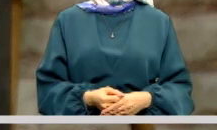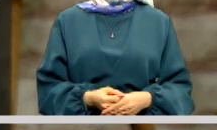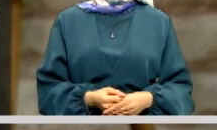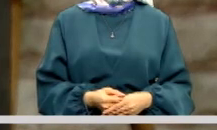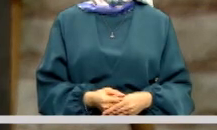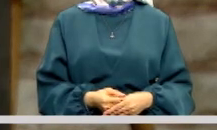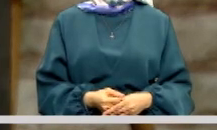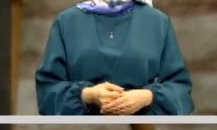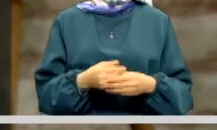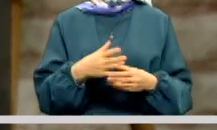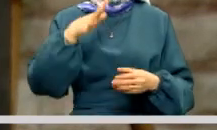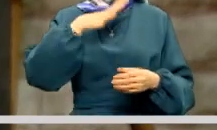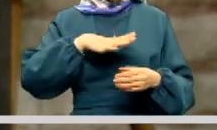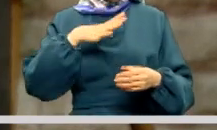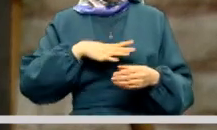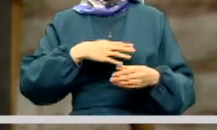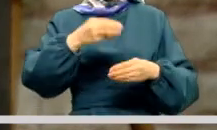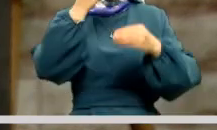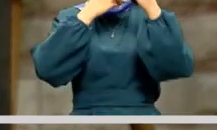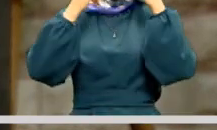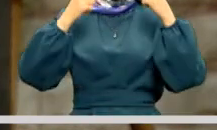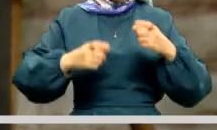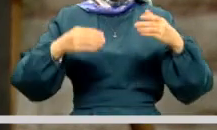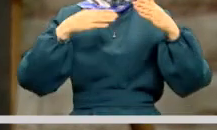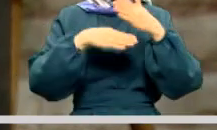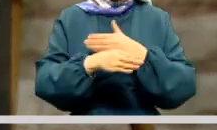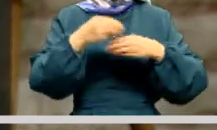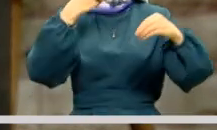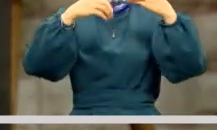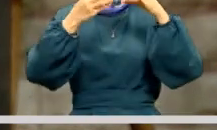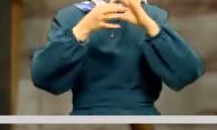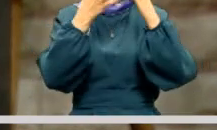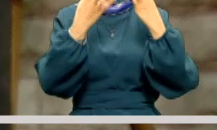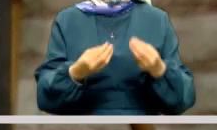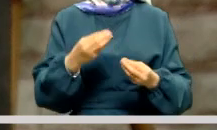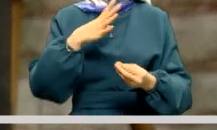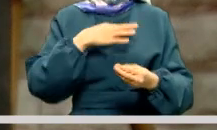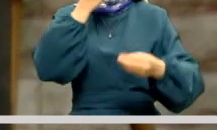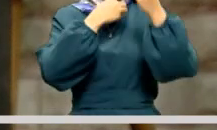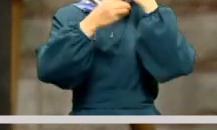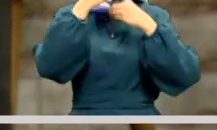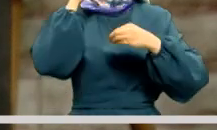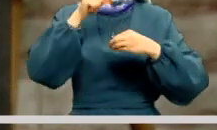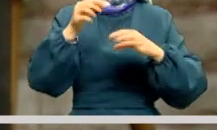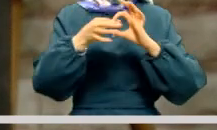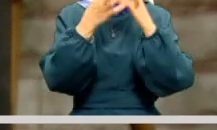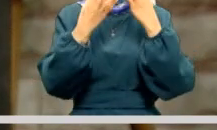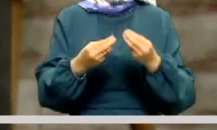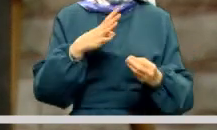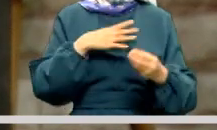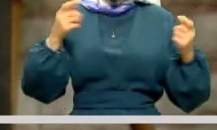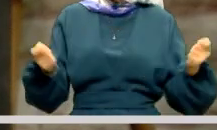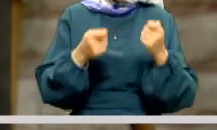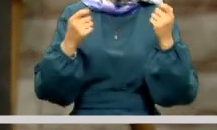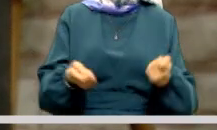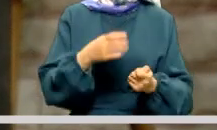istemez dönüp dolaşıp geliyoruz mutfağımıza giren iş Ticaretle alakalı yemeğimiz onunla alakalı çalışmamız bununla alakalı her bir işin